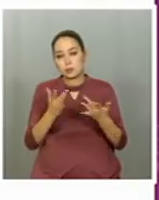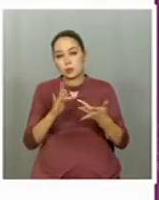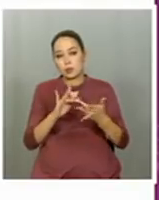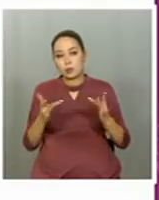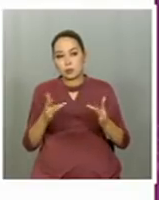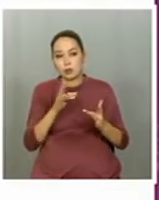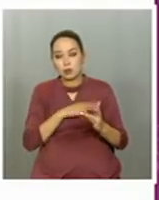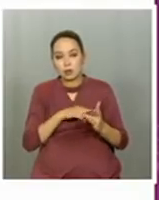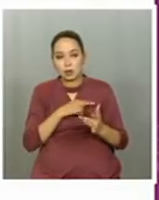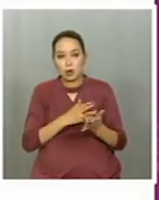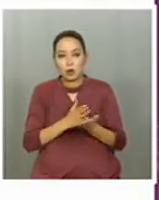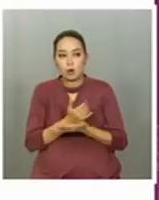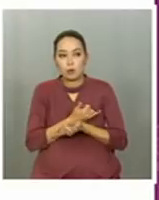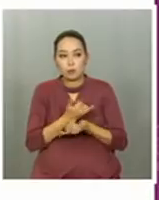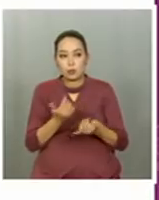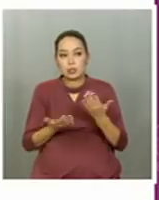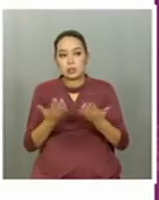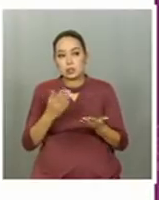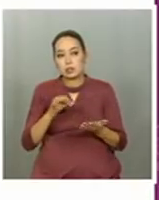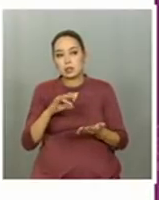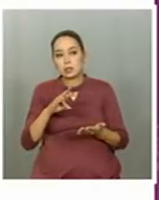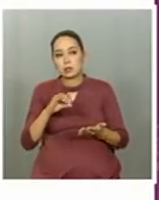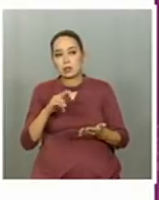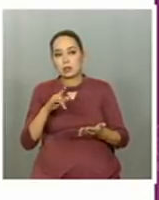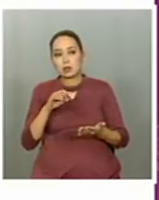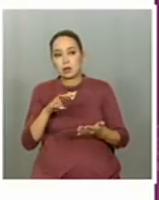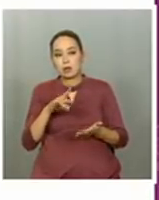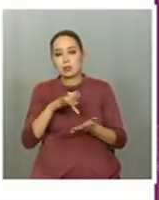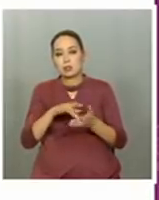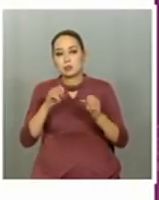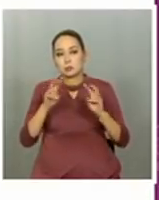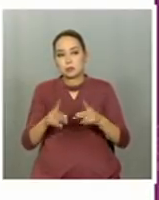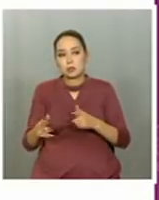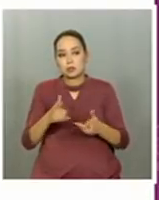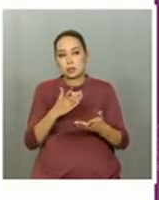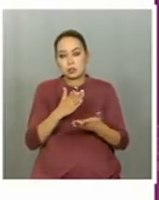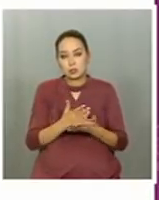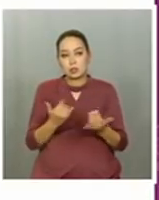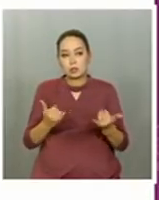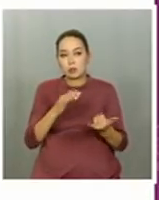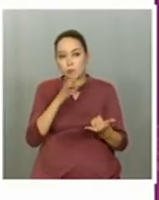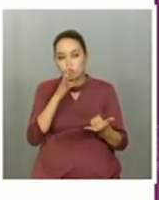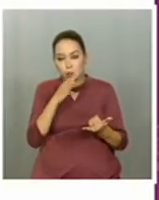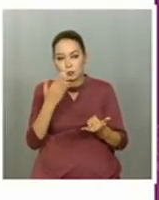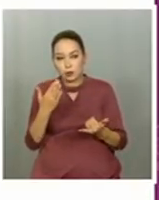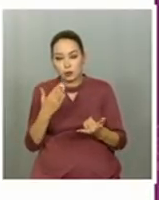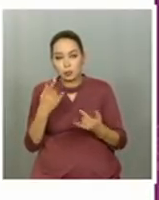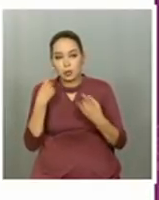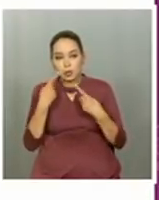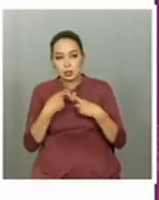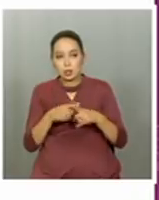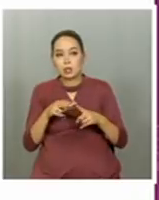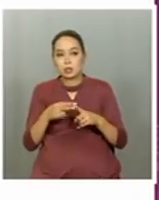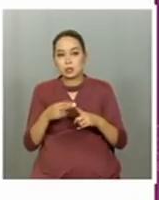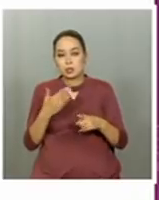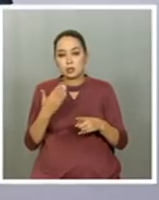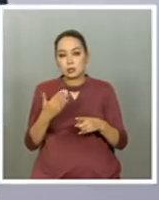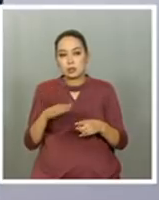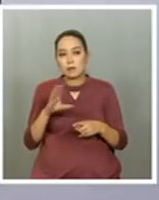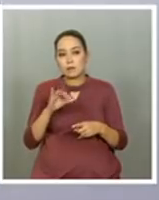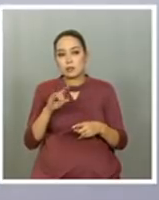немесе интегралданған әзірлеу ортасы. Заманауи конструкторлар, яғни визуалды